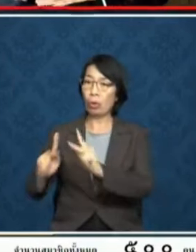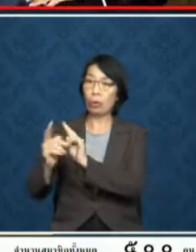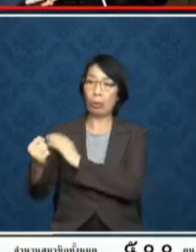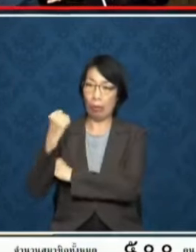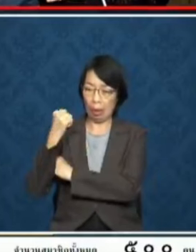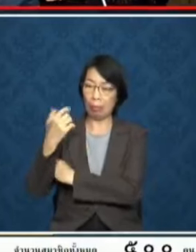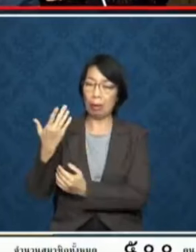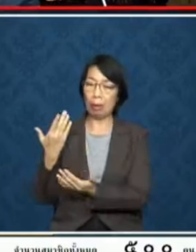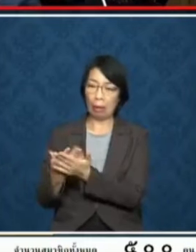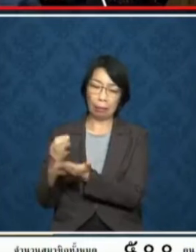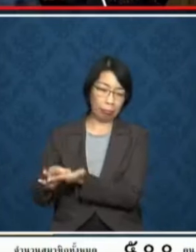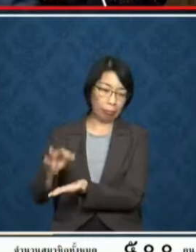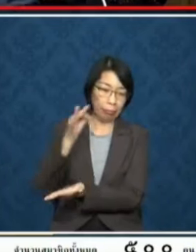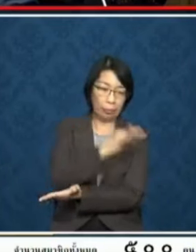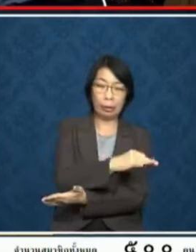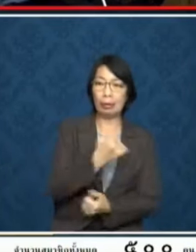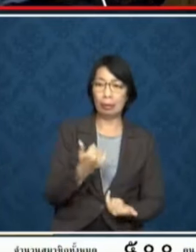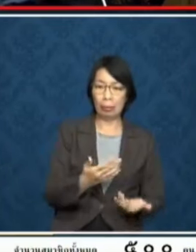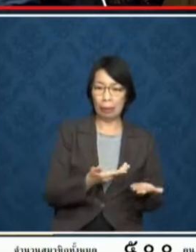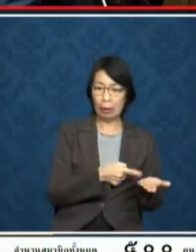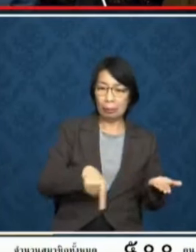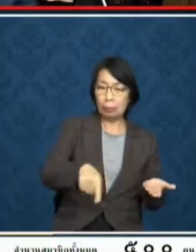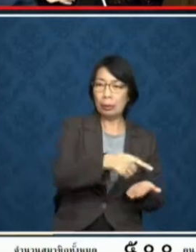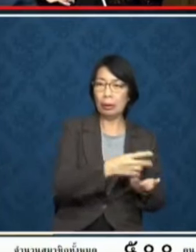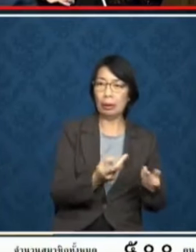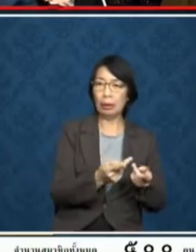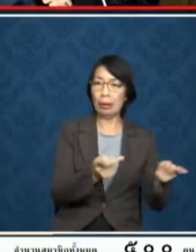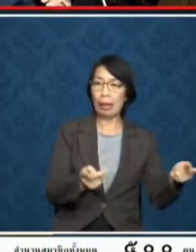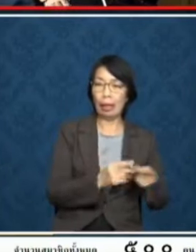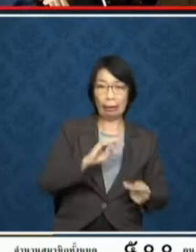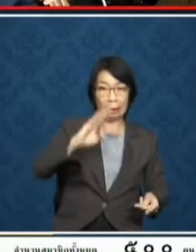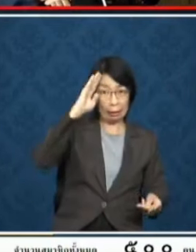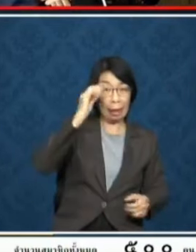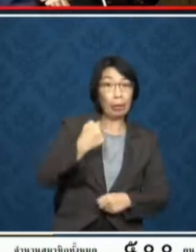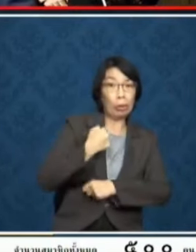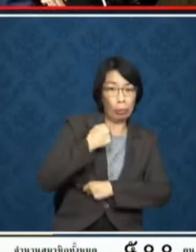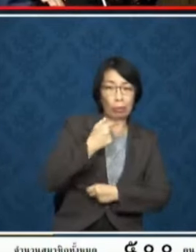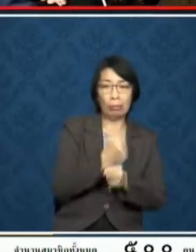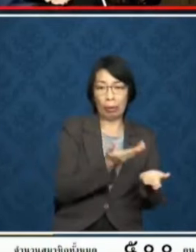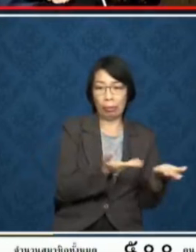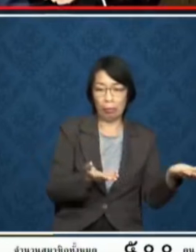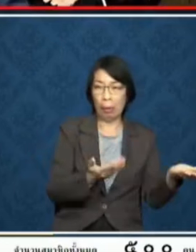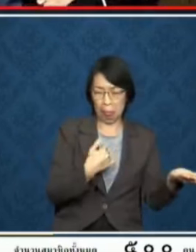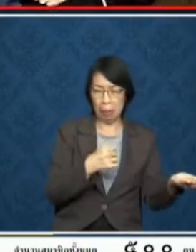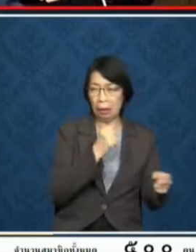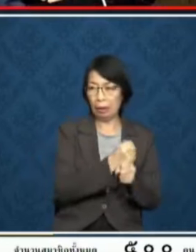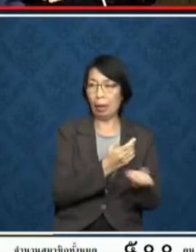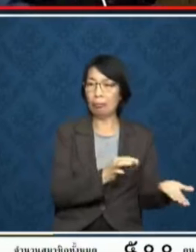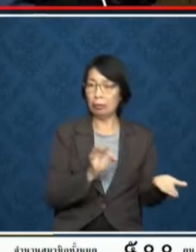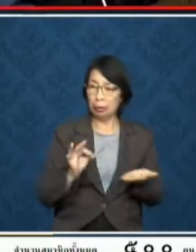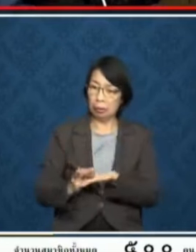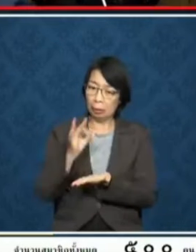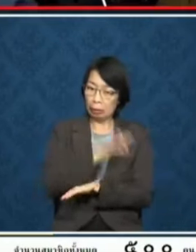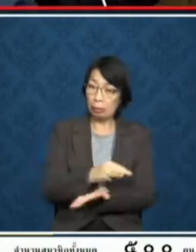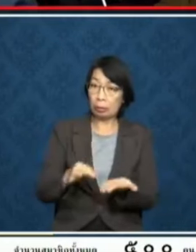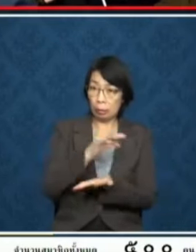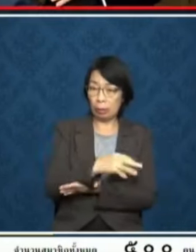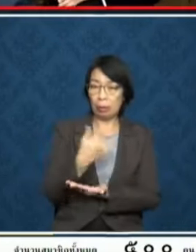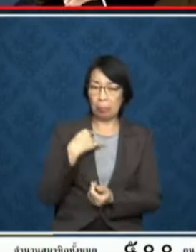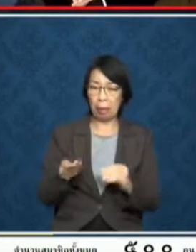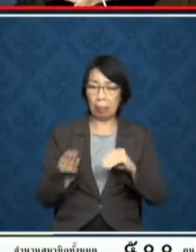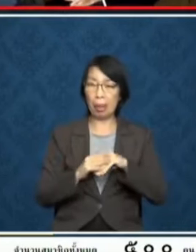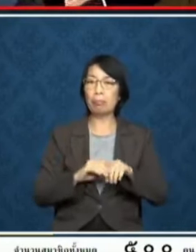โซลาร์ฟาร์มในที่ดินกองทัพบกเพิ่มอีกนะคะแล้วก็ขยายโครงการอีกกว่า20แห่งค่ะตามโครงการโซลาร์ฟาร์มนะคะส่